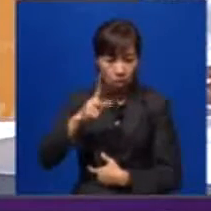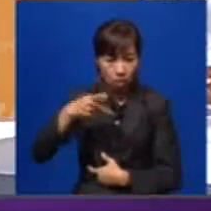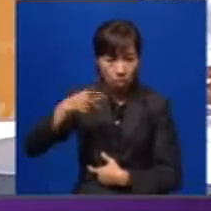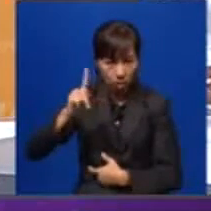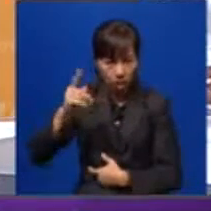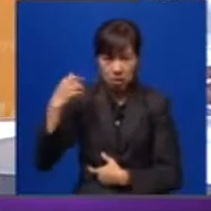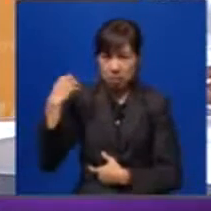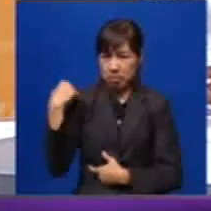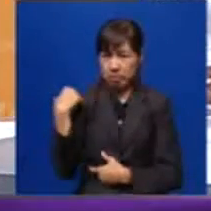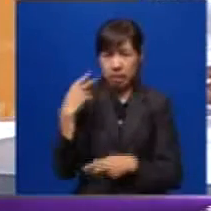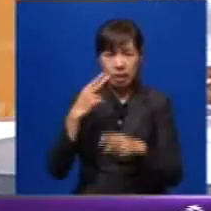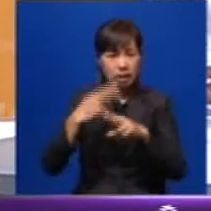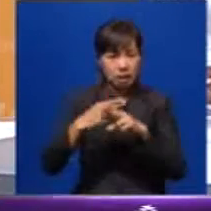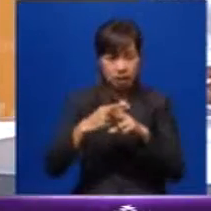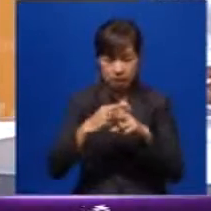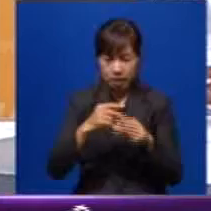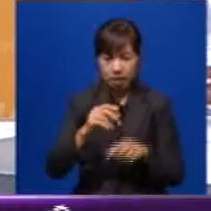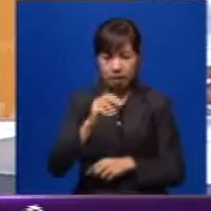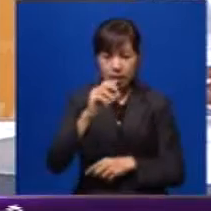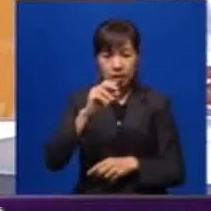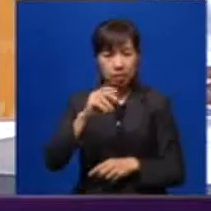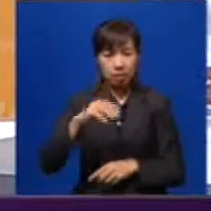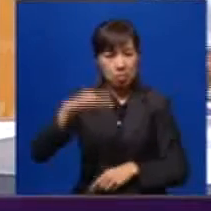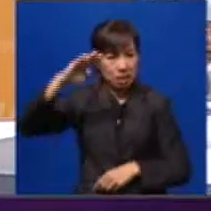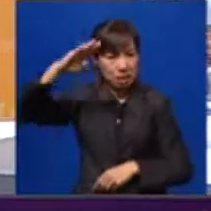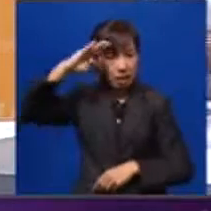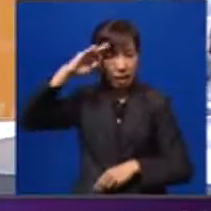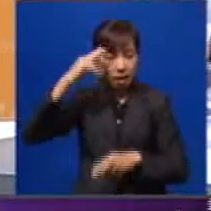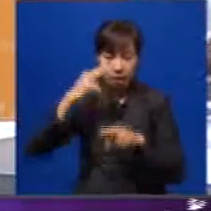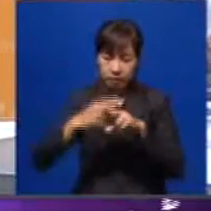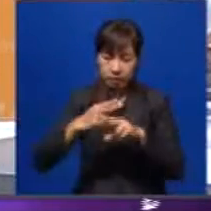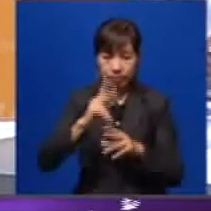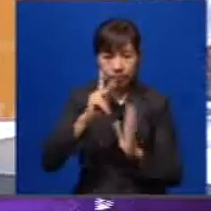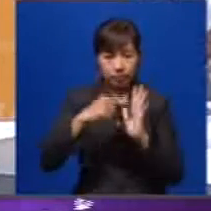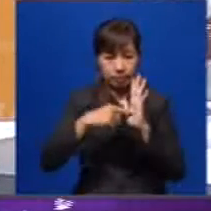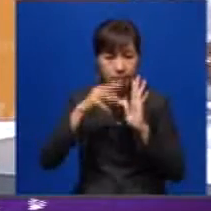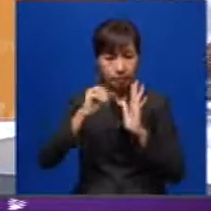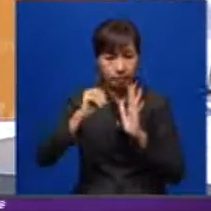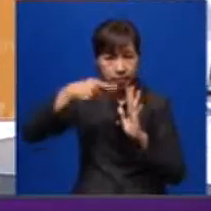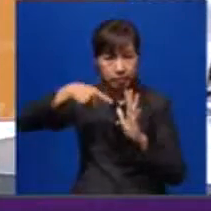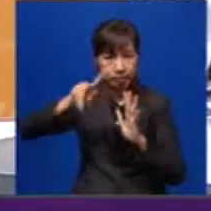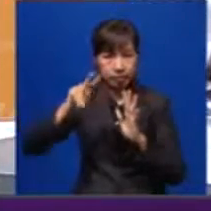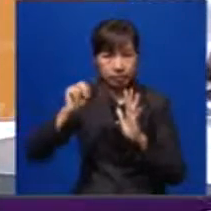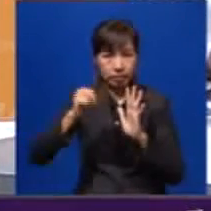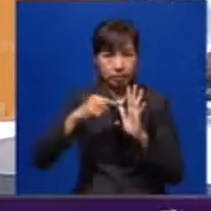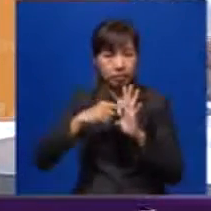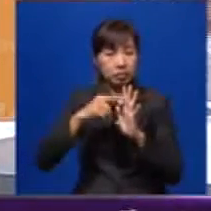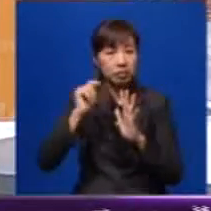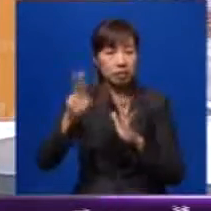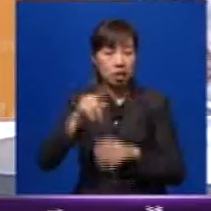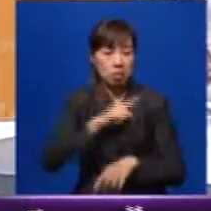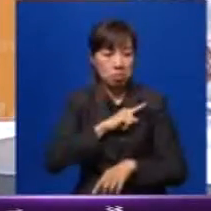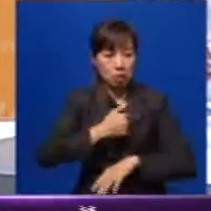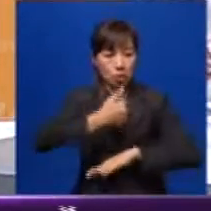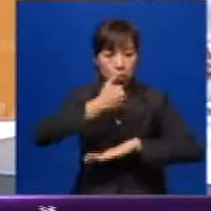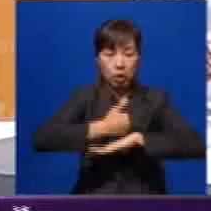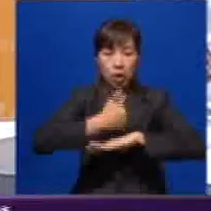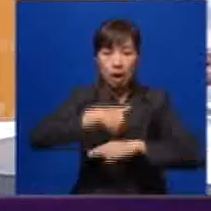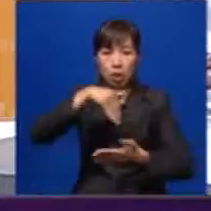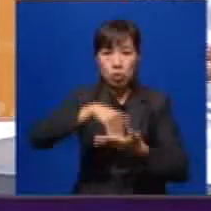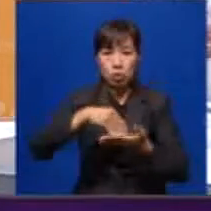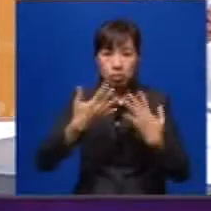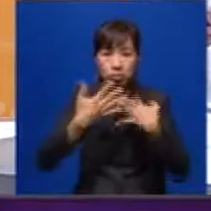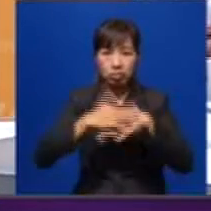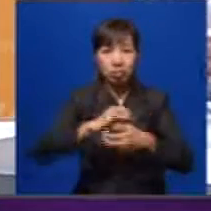กัมปนารุดิตเป็นผู้ช่วยเสนาธิการทหารบกฝ่ายยุทธการเนี่ยล่ะค่ะมาทำหน้าที่เป็นผู้อำนวยการจะมีการประชุมนะคะ